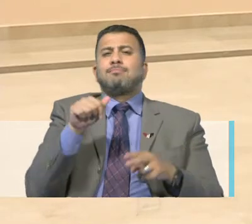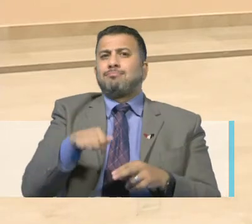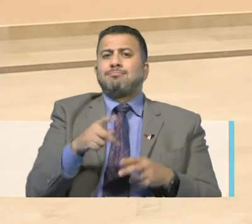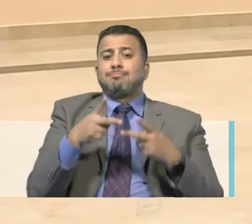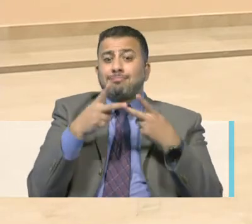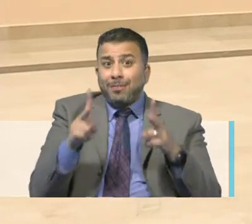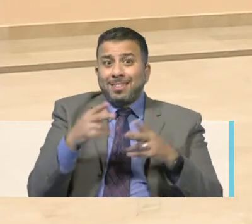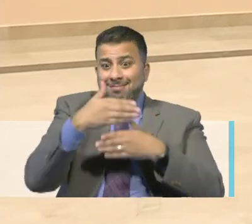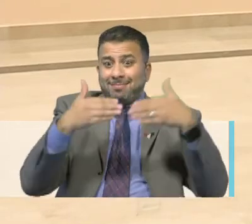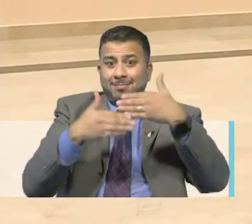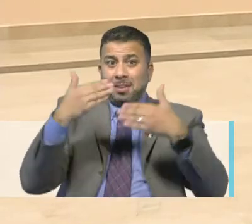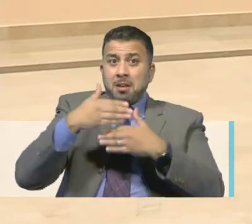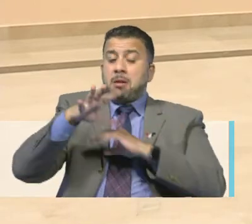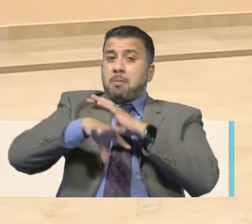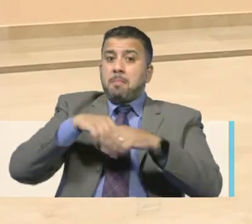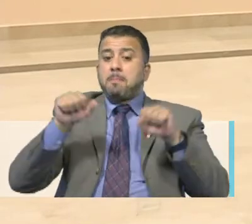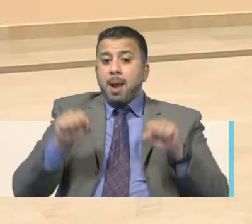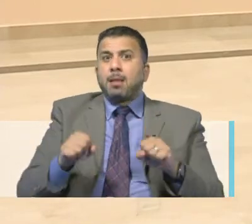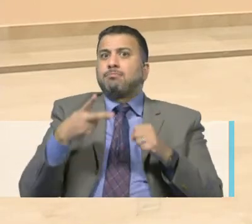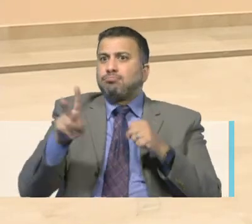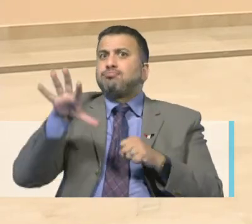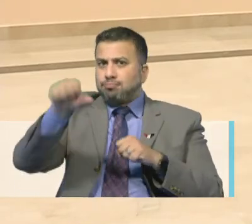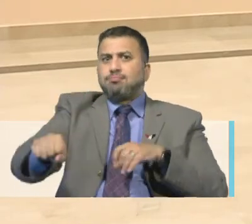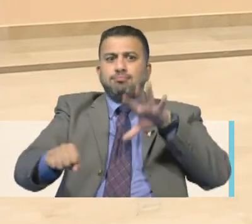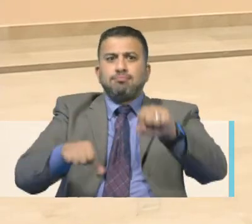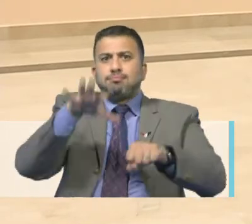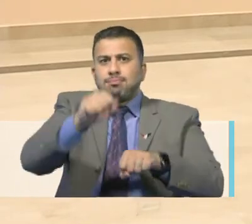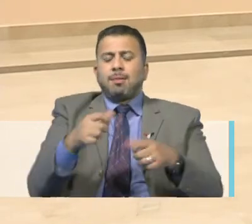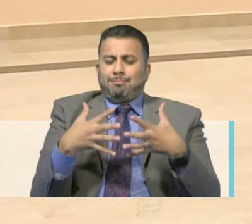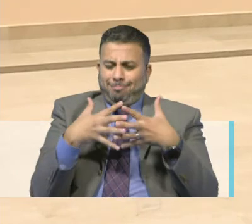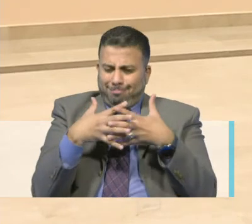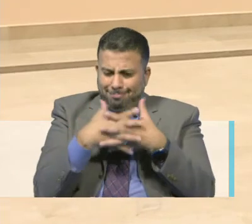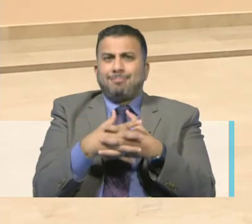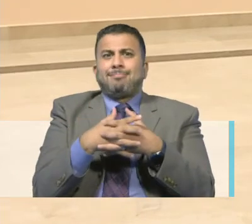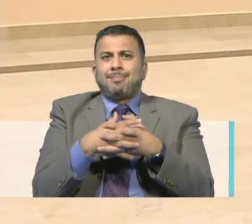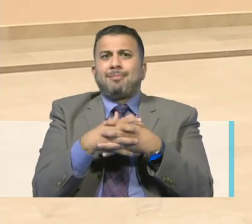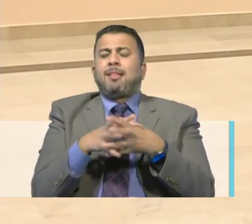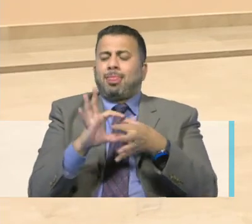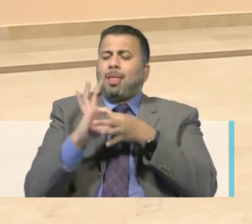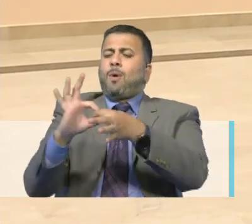سهيلة استكمالا لمشاريع مجالس الضواحي ودورهم في تعميق الألفة الاجتماعية